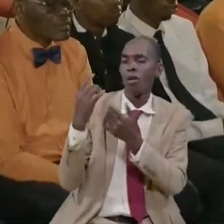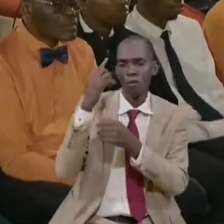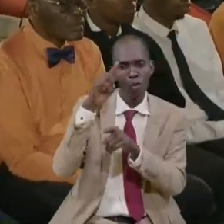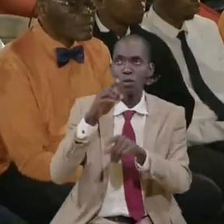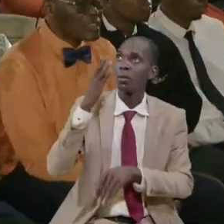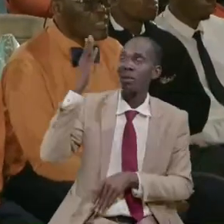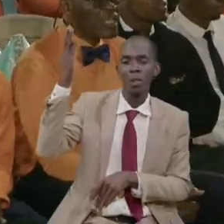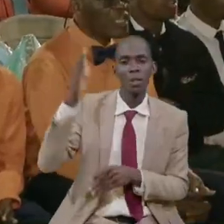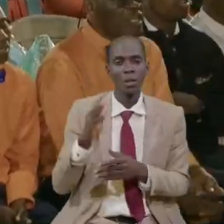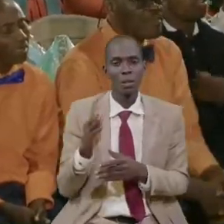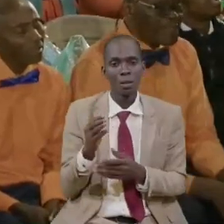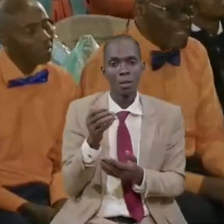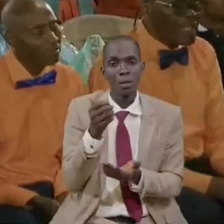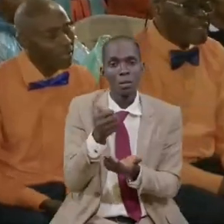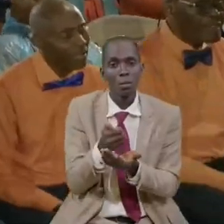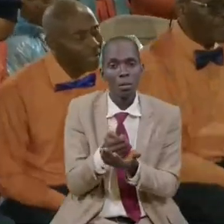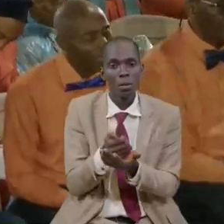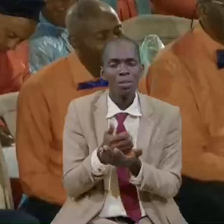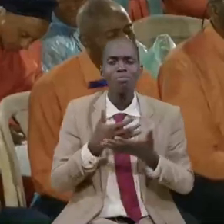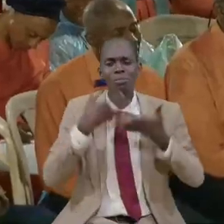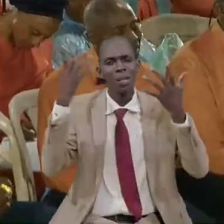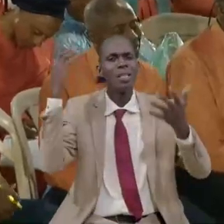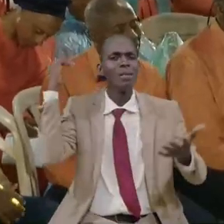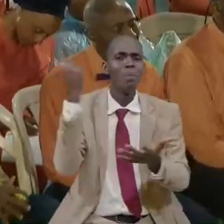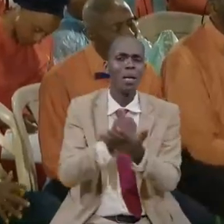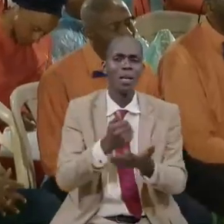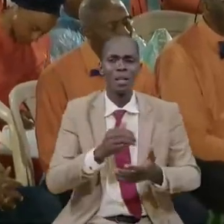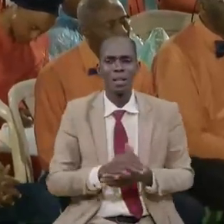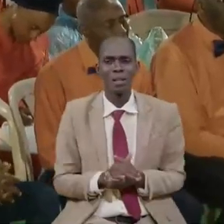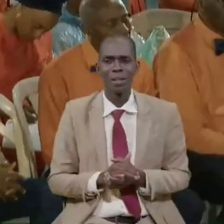c'est tout l'amen que vous avez pour la demeure qui vous attend là-bas.